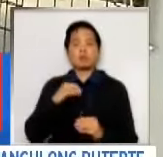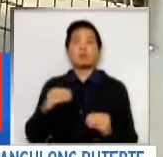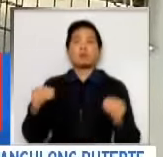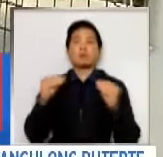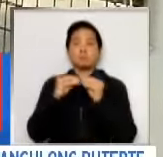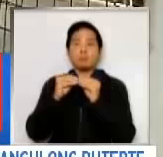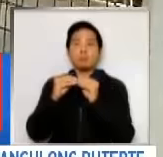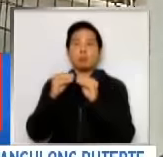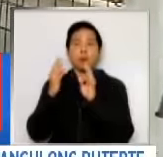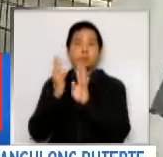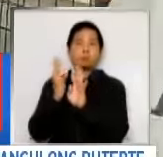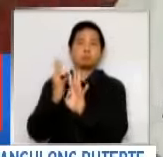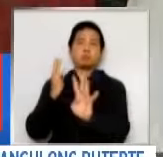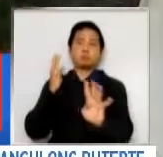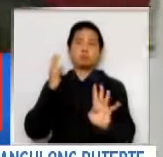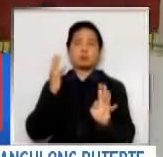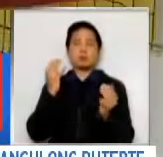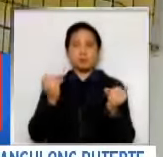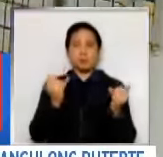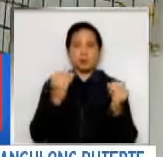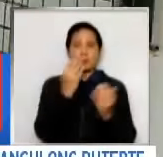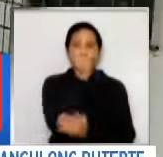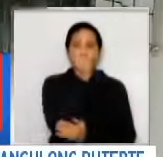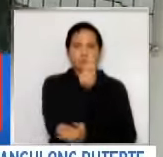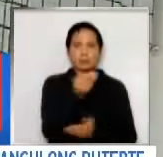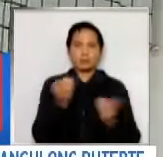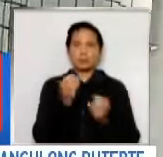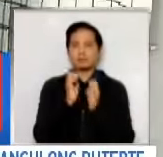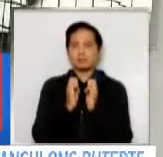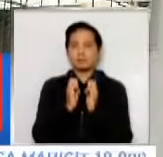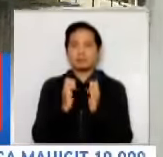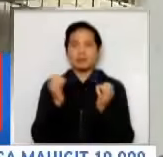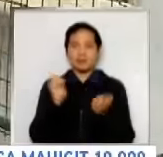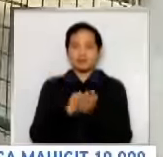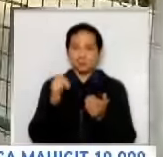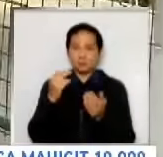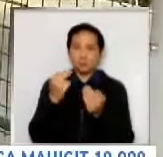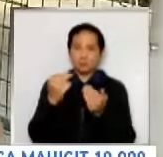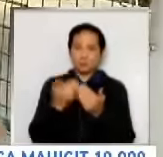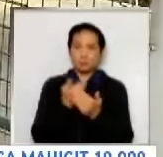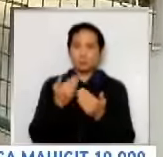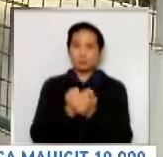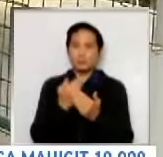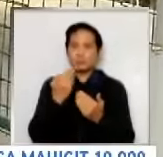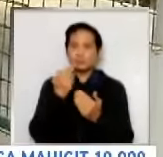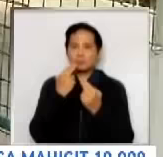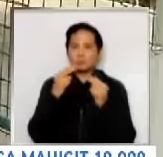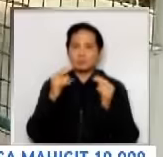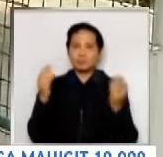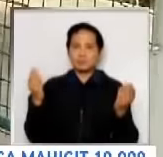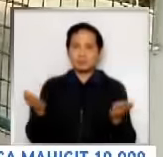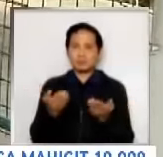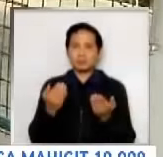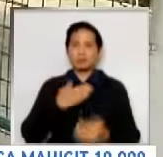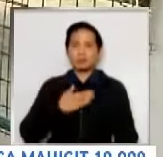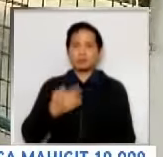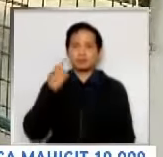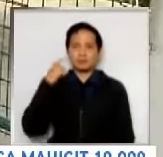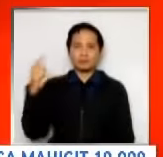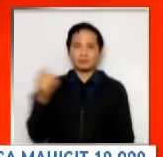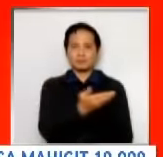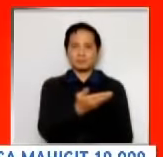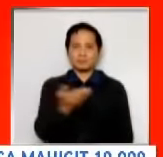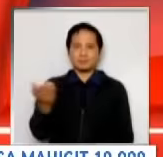may EDSA Monumento. Yan muna unang balita mula rito sa Caloocan. Ako po si Jonathan Andal, Buong Puso para sa Pilipino.